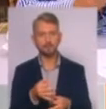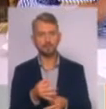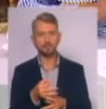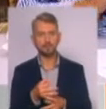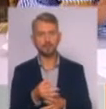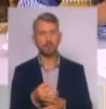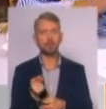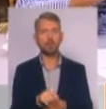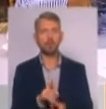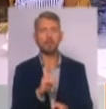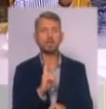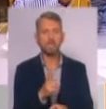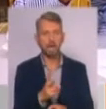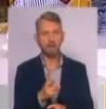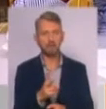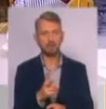того, як